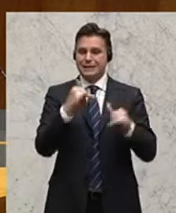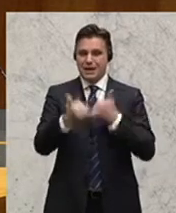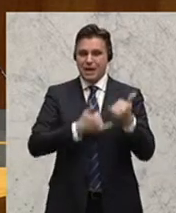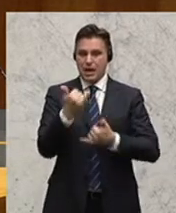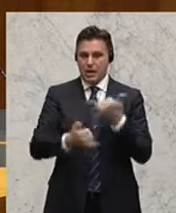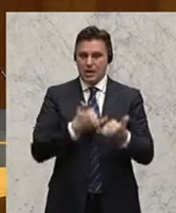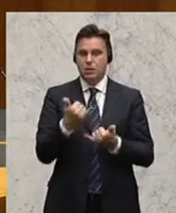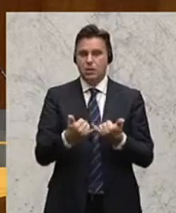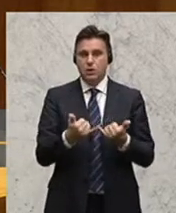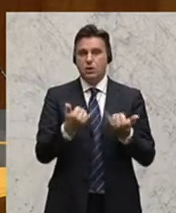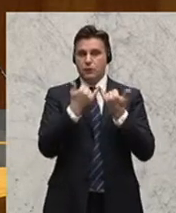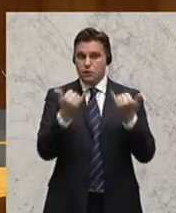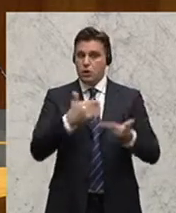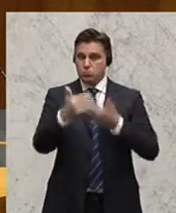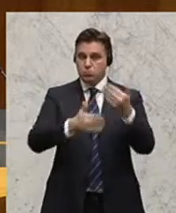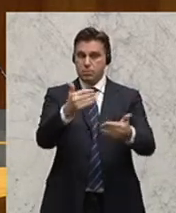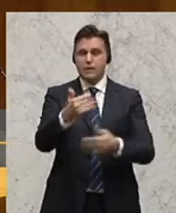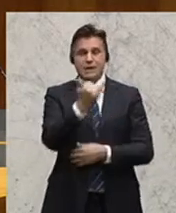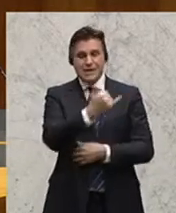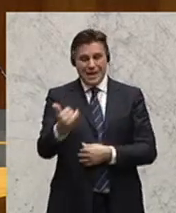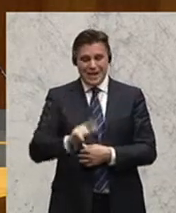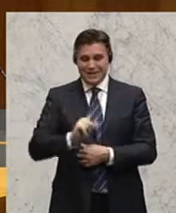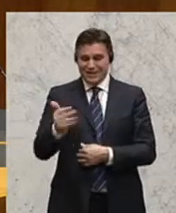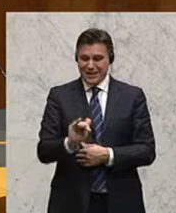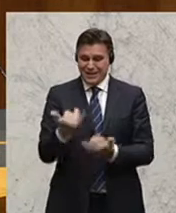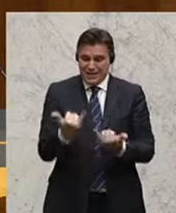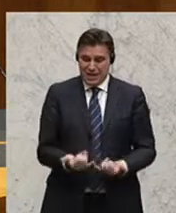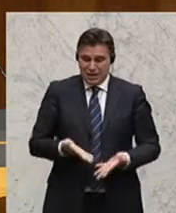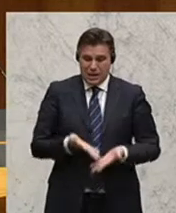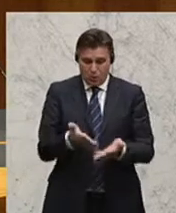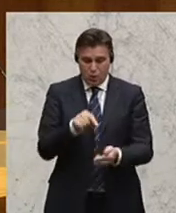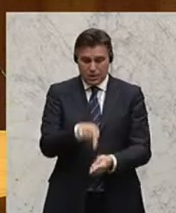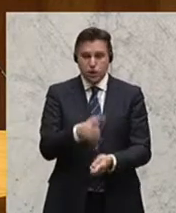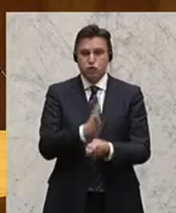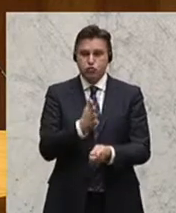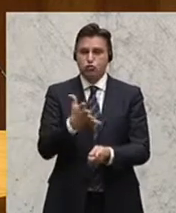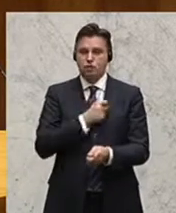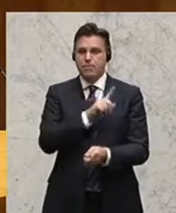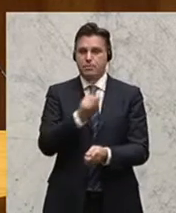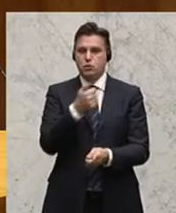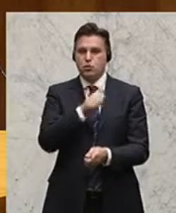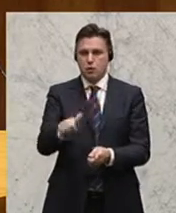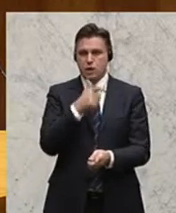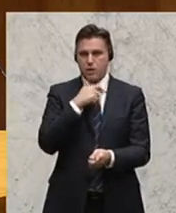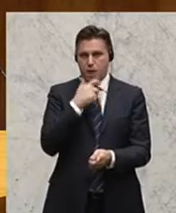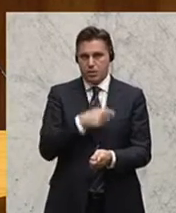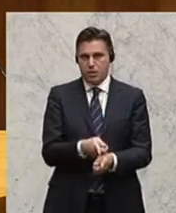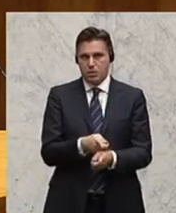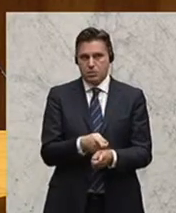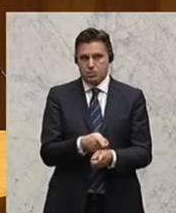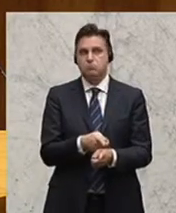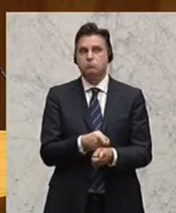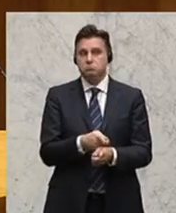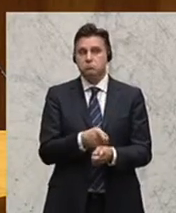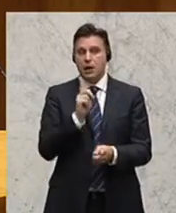der Lebenserwartung so weitergeht, dann wird jedes zweite Kind, das heute geboren wird, bereits 100 Jahre alt. Auf der anderen Seite haben